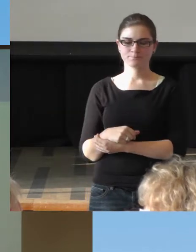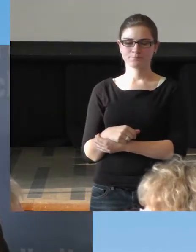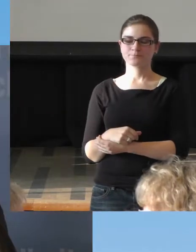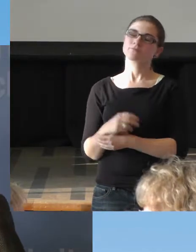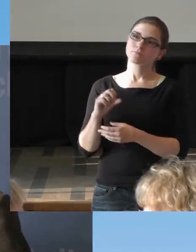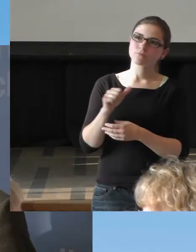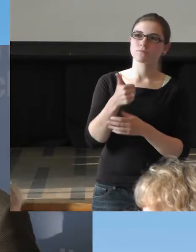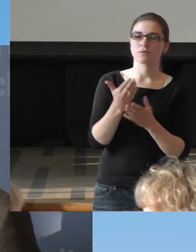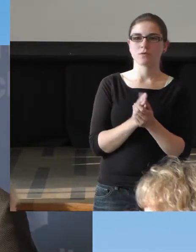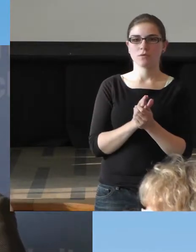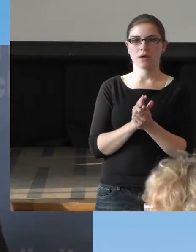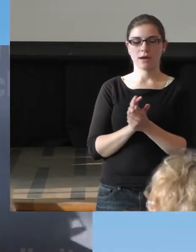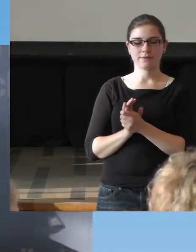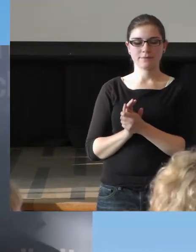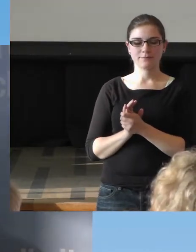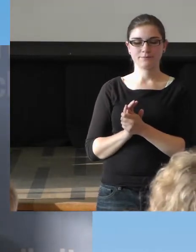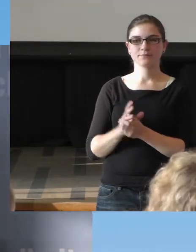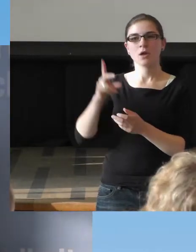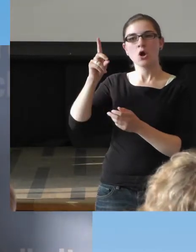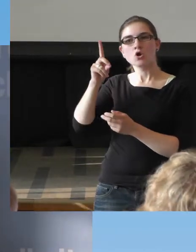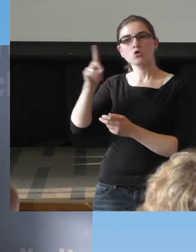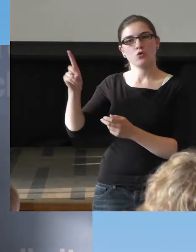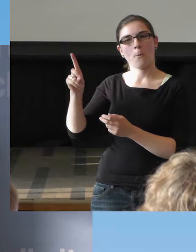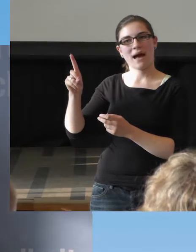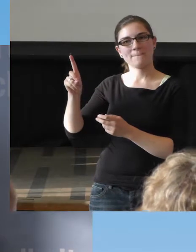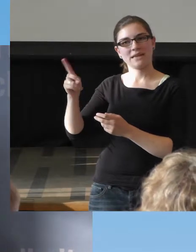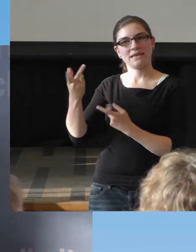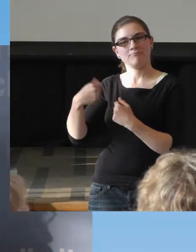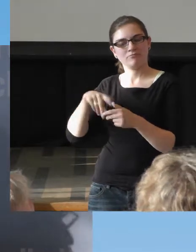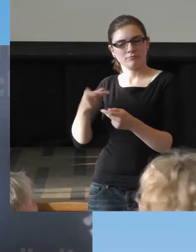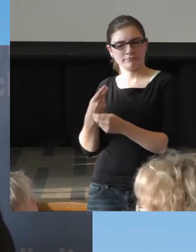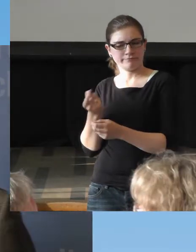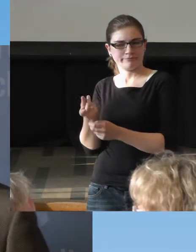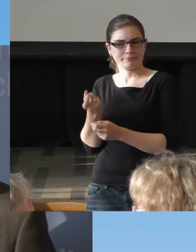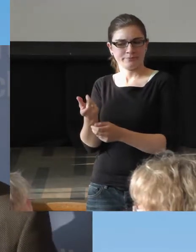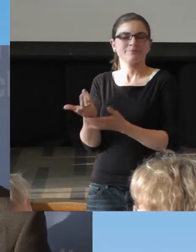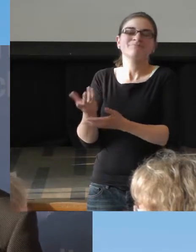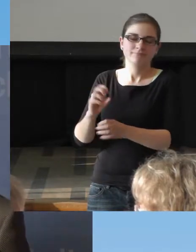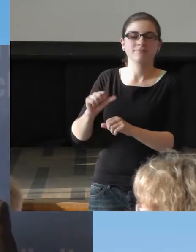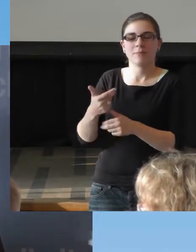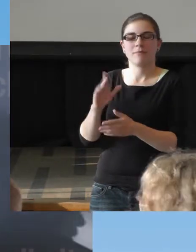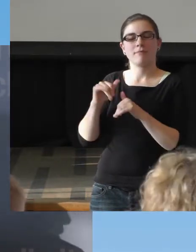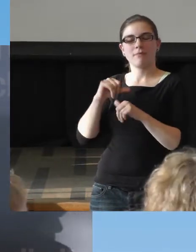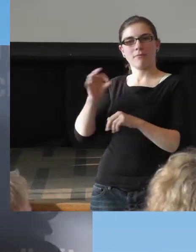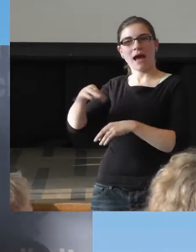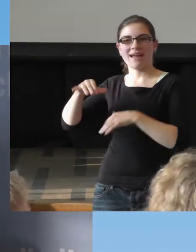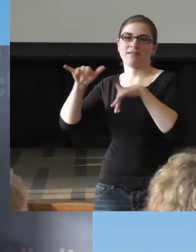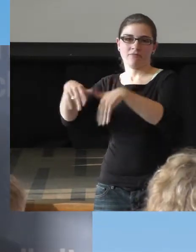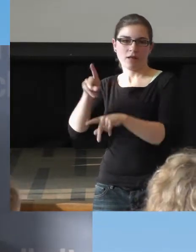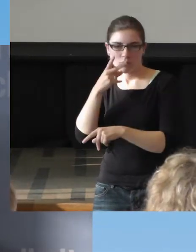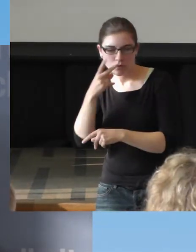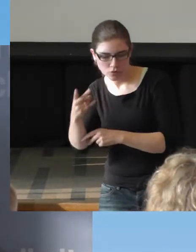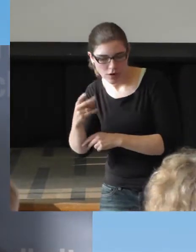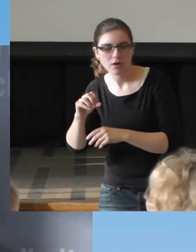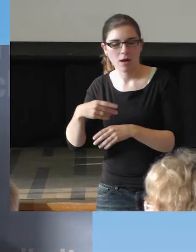Wahl L-Dopa beziehungsweise Dopamin-Agonisten. Das muss man im Einzelfall abwägen, in den Leitlinien steht immer noch L-Dopa als